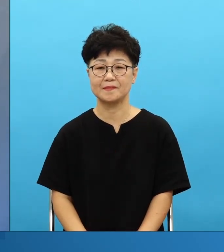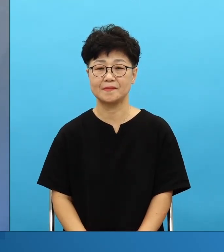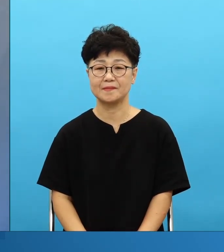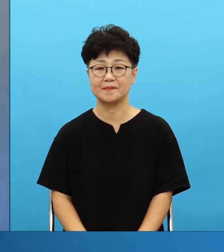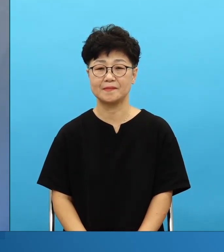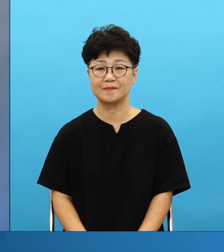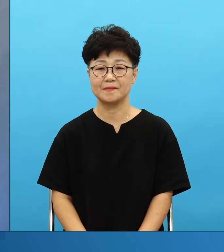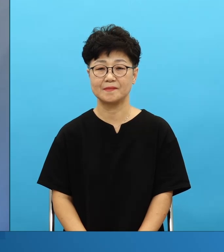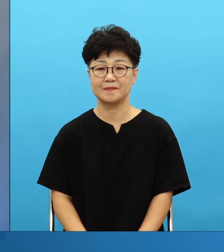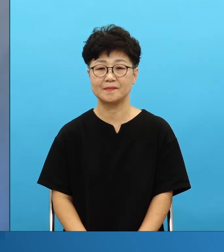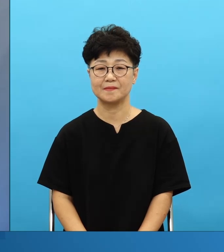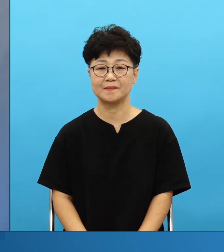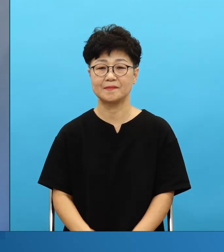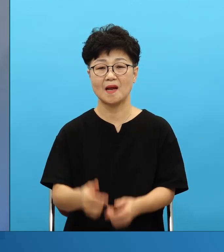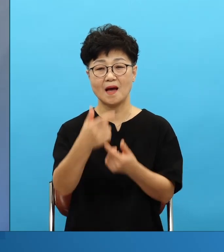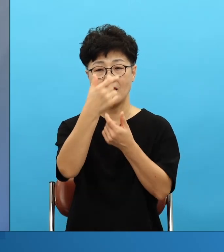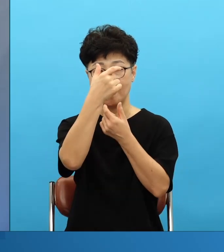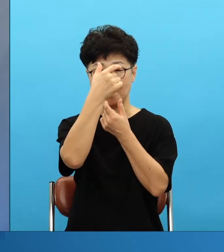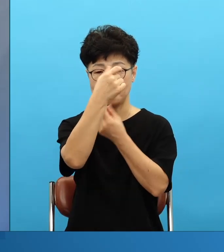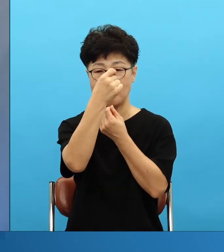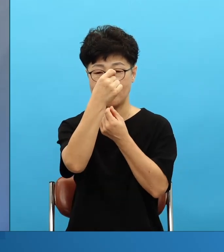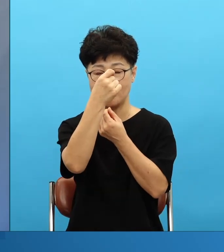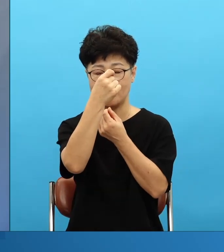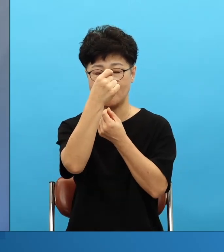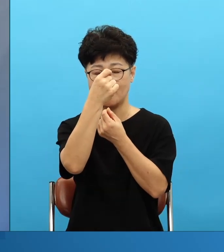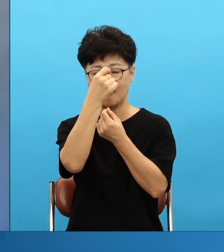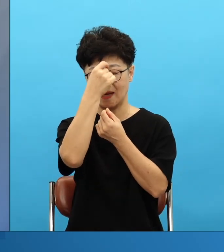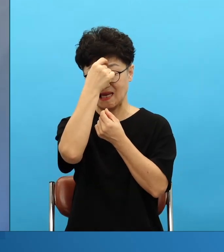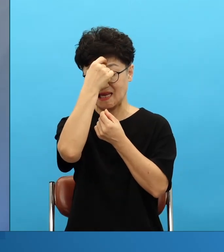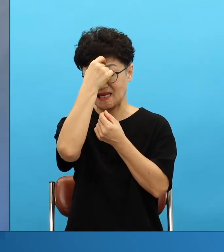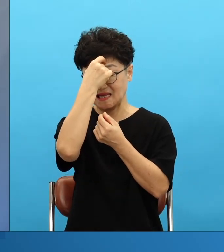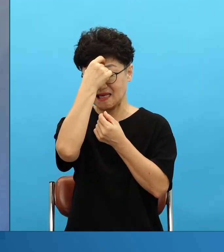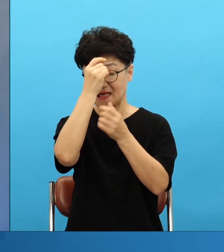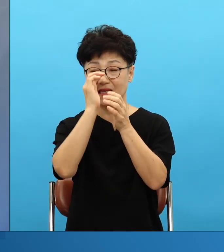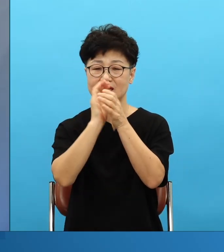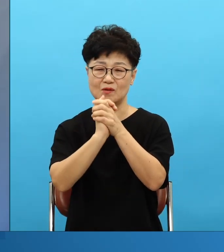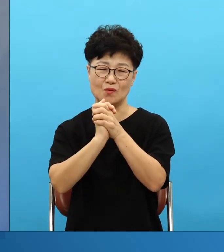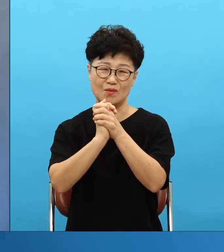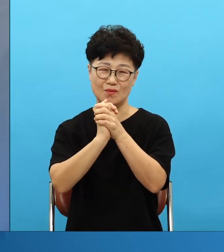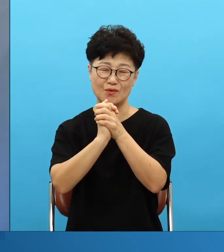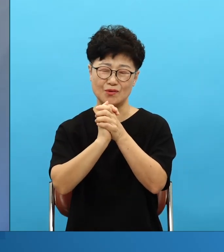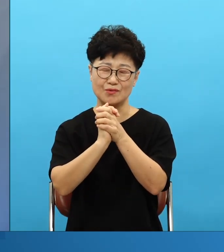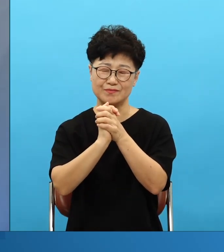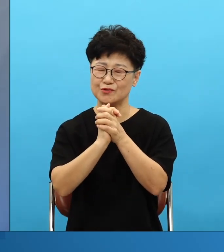정시기도다 이런 게 참 사실은 어려워요. And so to do scheduled prayer, honestly, that is a little difficult.